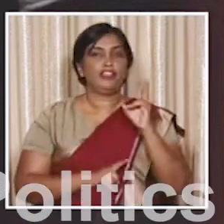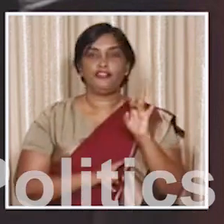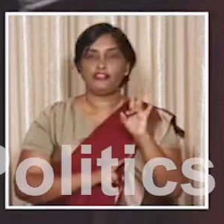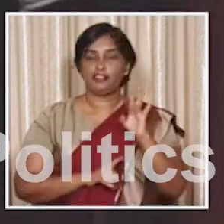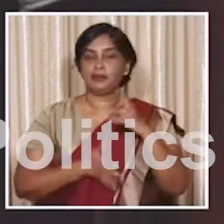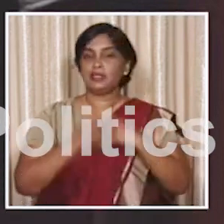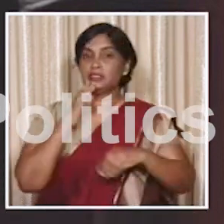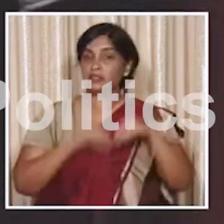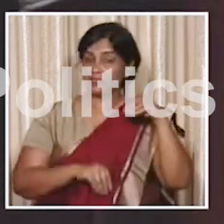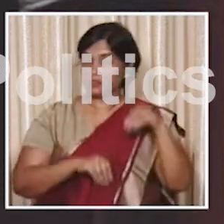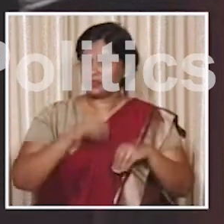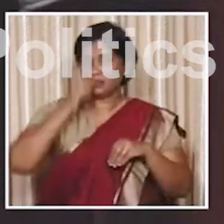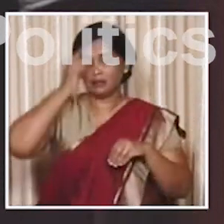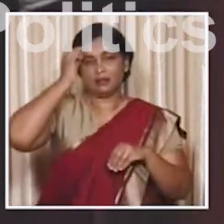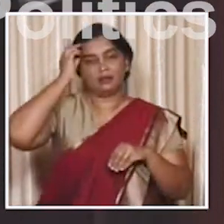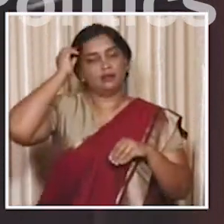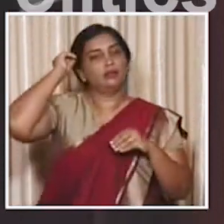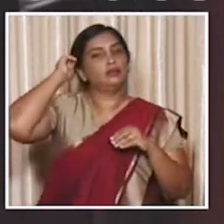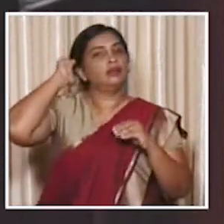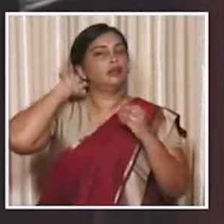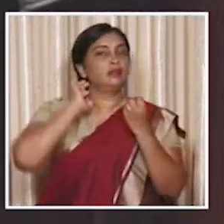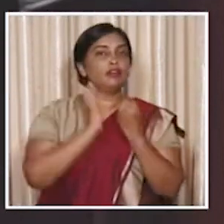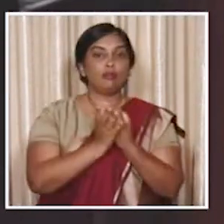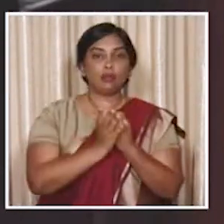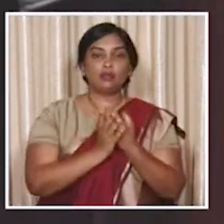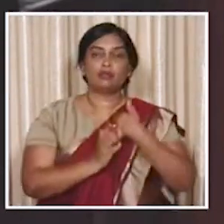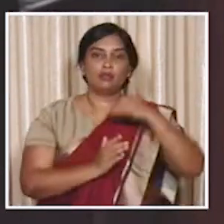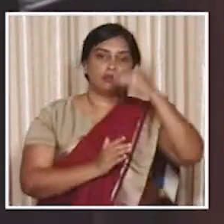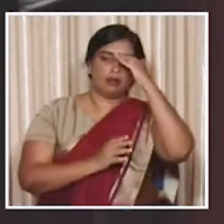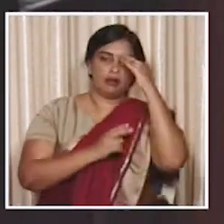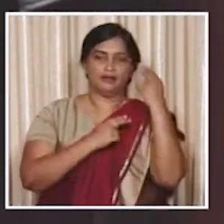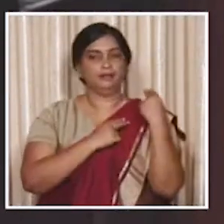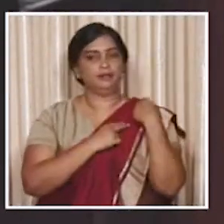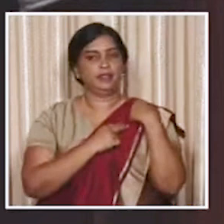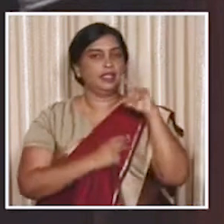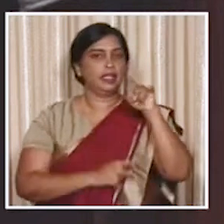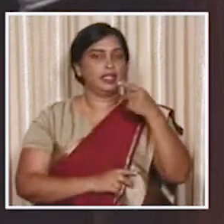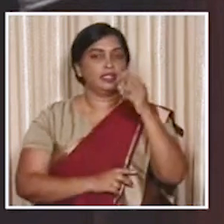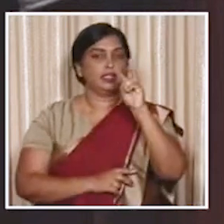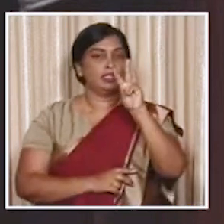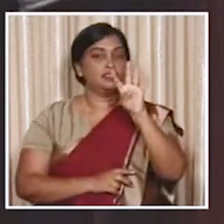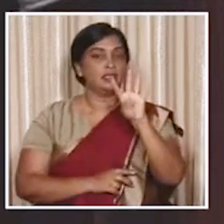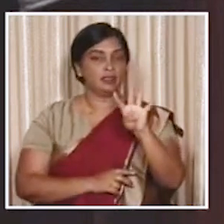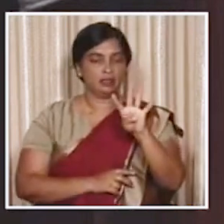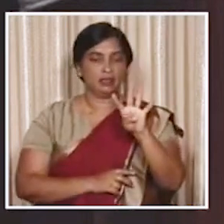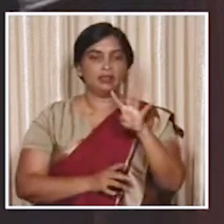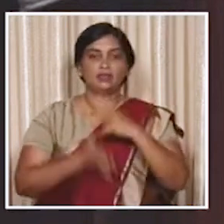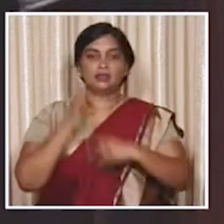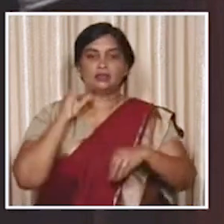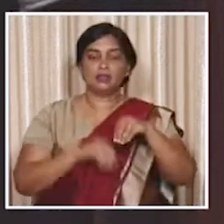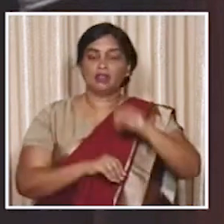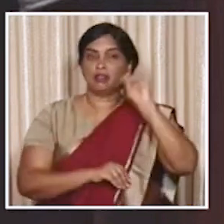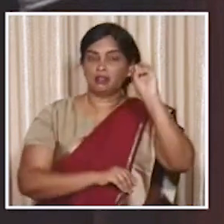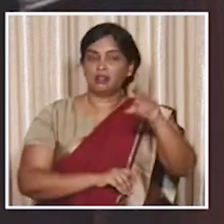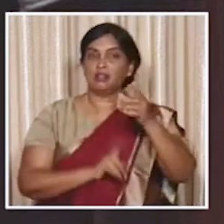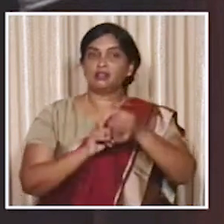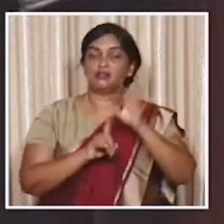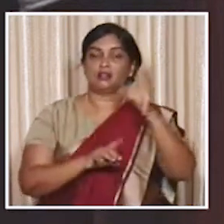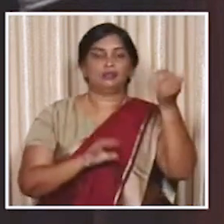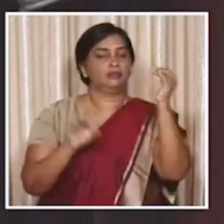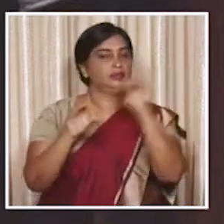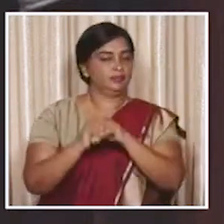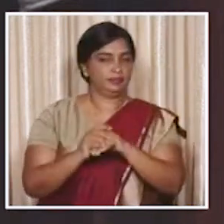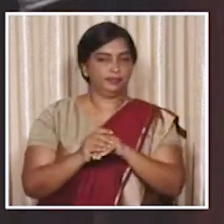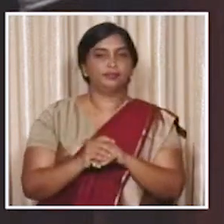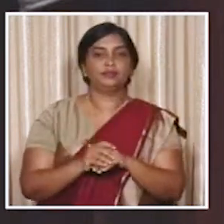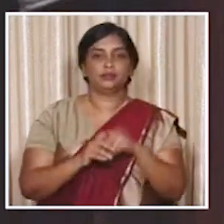ඡන්දය ගන්නකොට ශ්‍රී ලංකා පොදු ජන පෙරමුණ ඒකේ නායකත්වය ගත්තා. 134ක් ඡන්දය දීලා එතුමාව ජනාධිපති කළා.